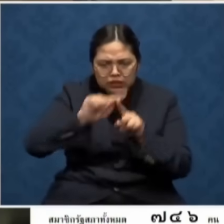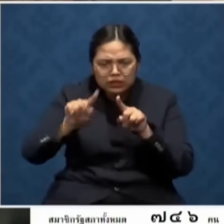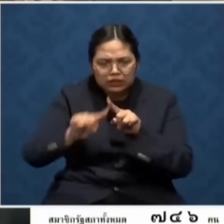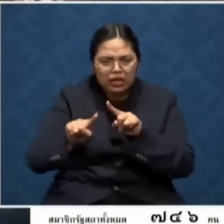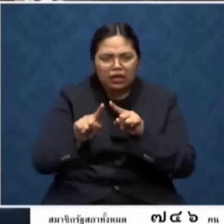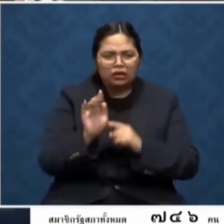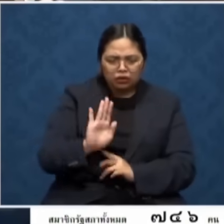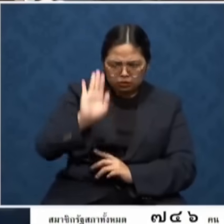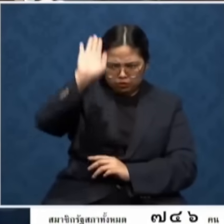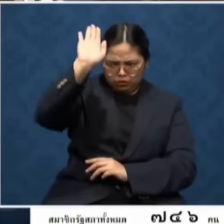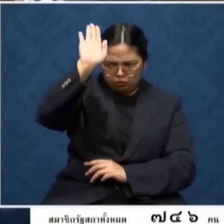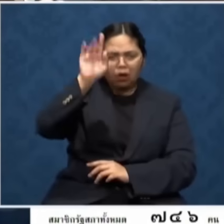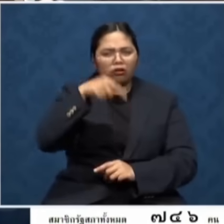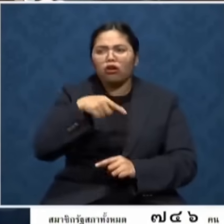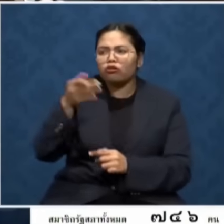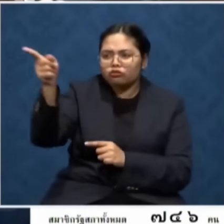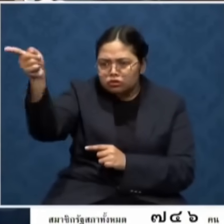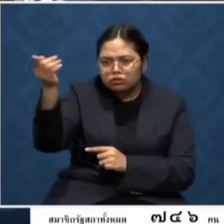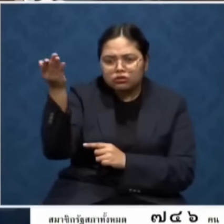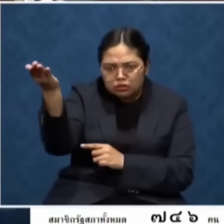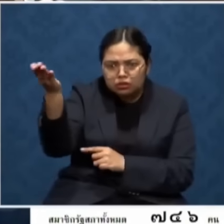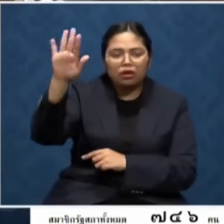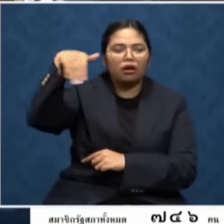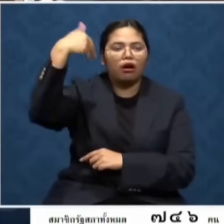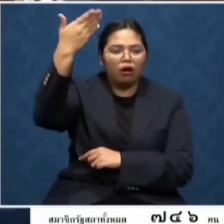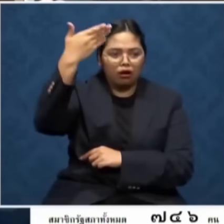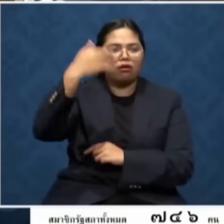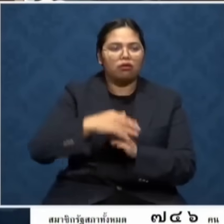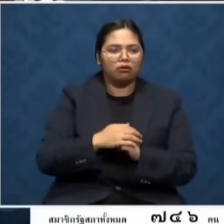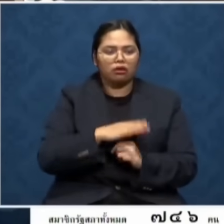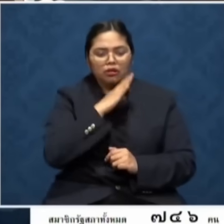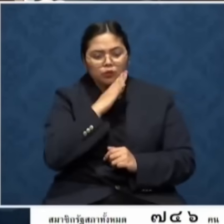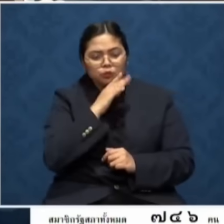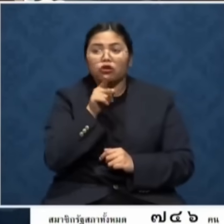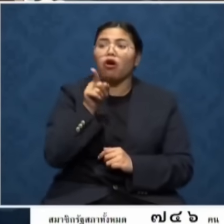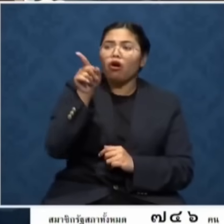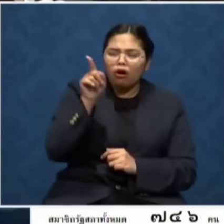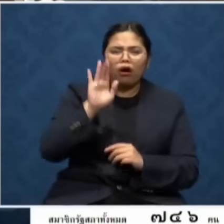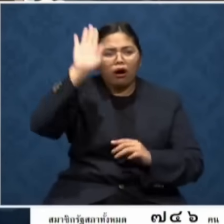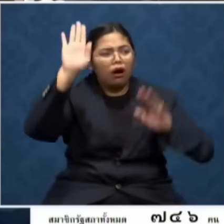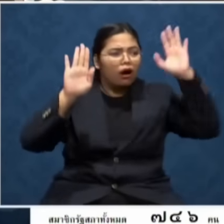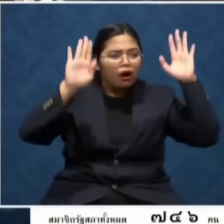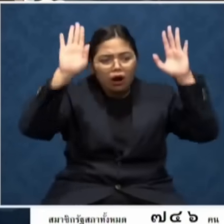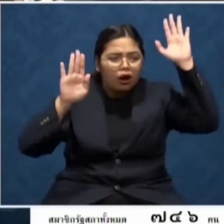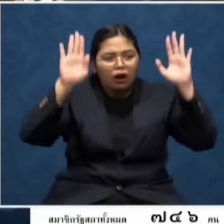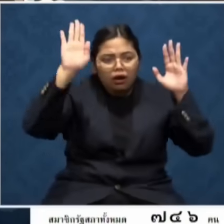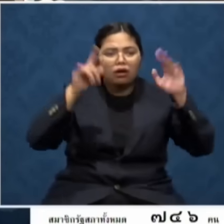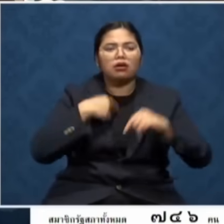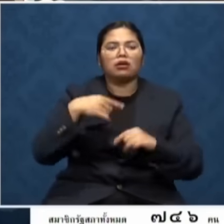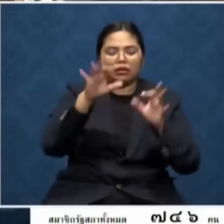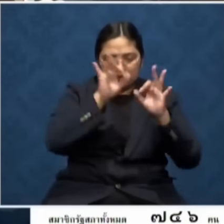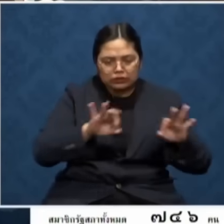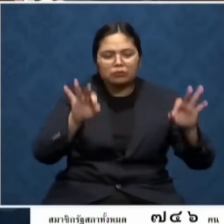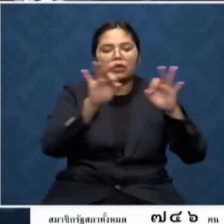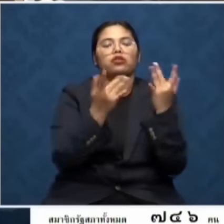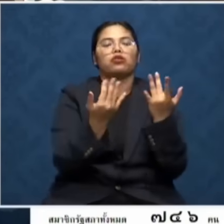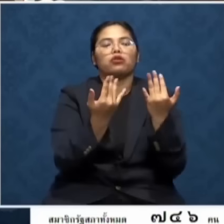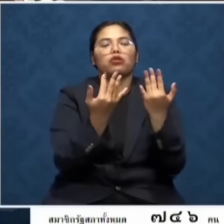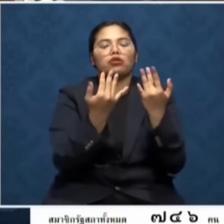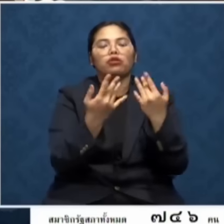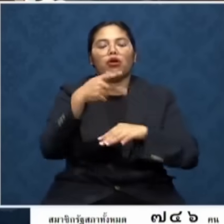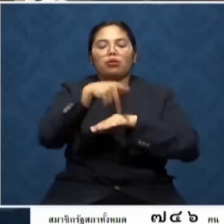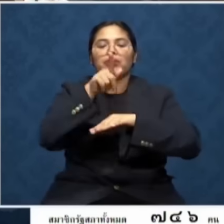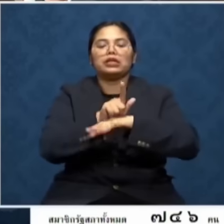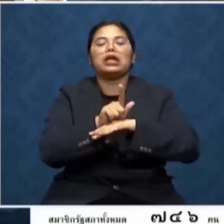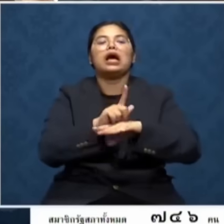กนานก็ต้องชี้เขาใครยกมือฝั่งนี้ใครยกนานก็ต้องชี้เขาใครประท้วงก็ต้องประท้วงรอจนกว่าประธานอนุญาต